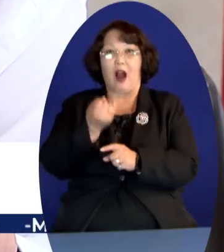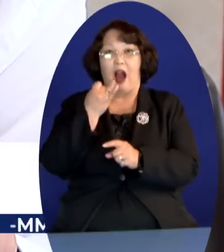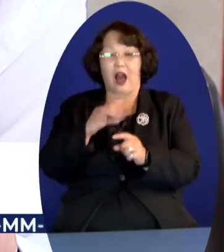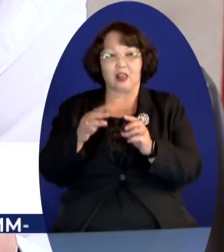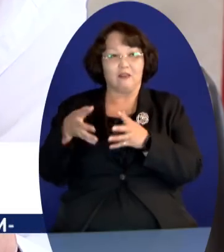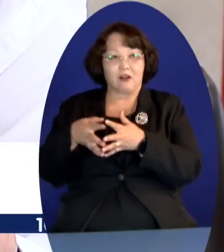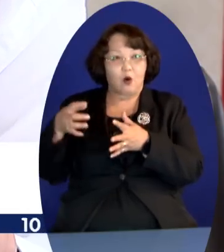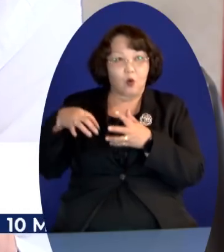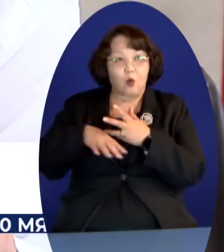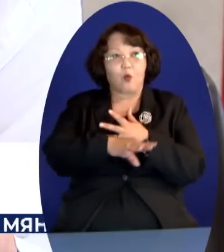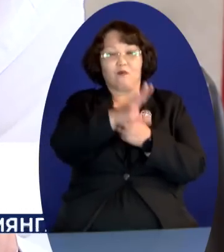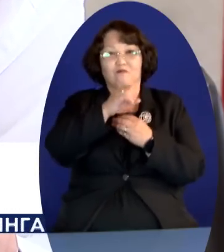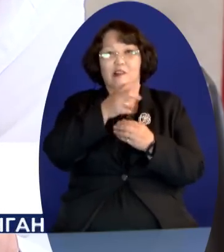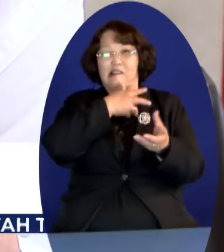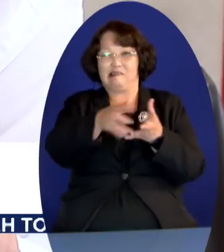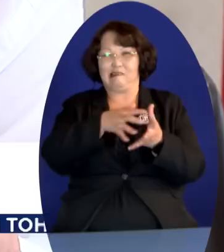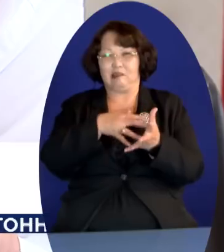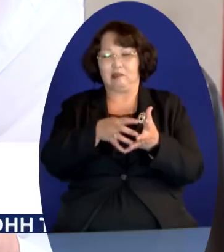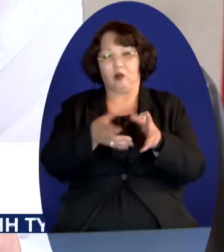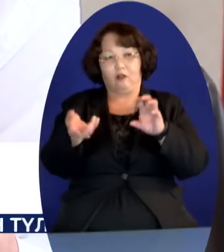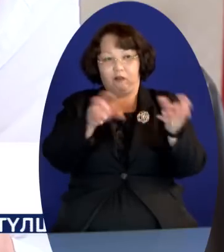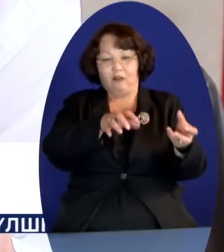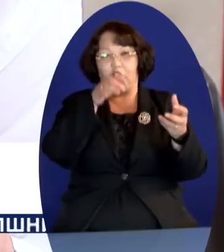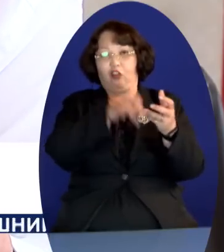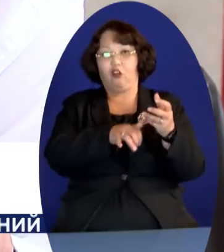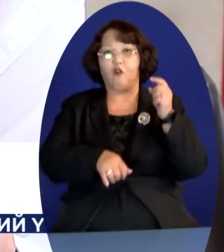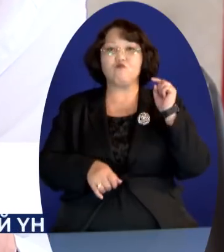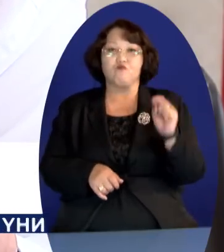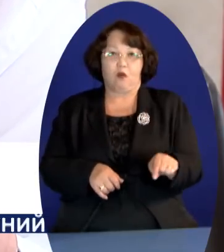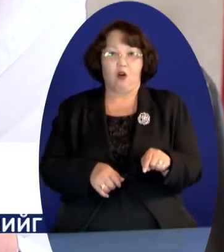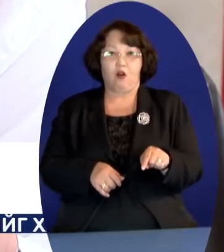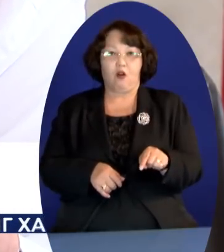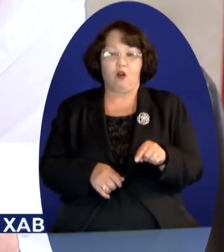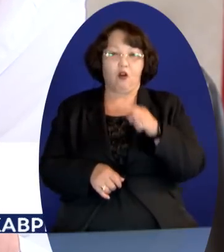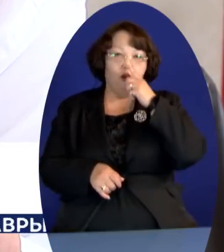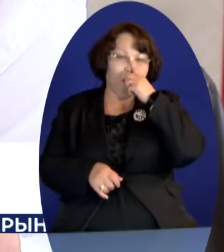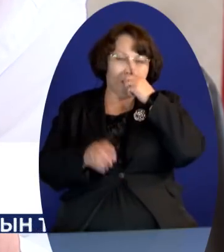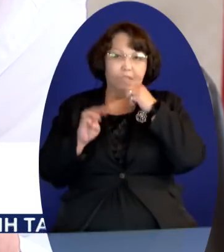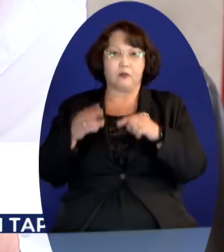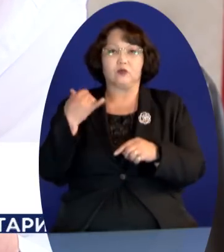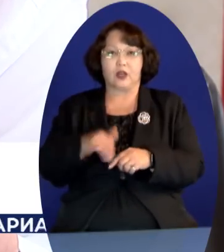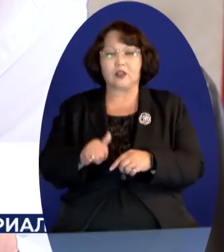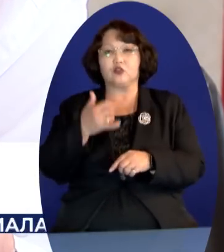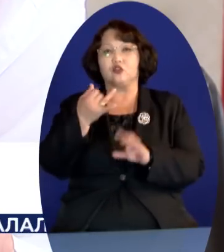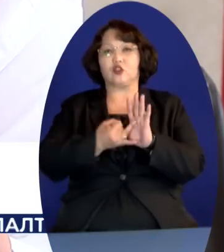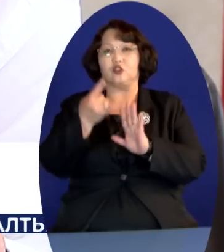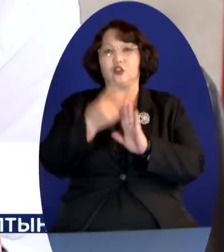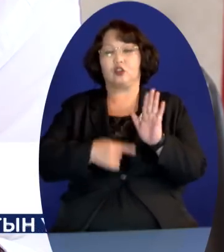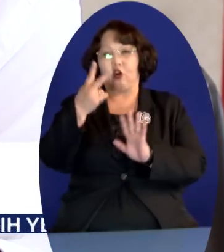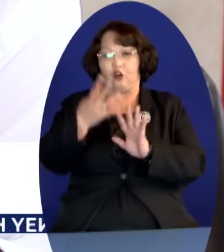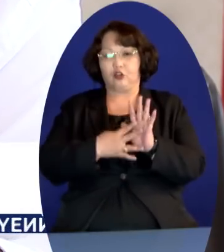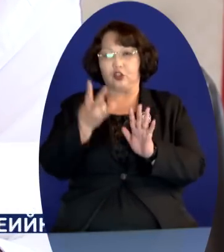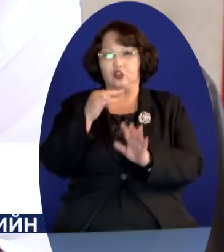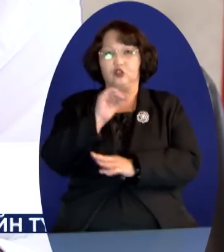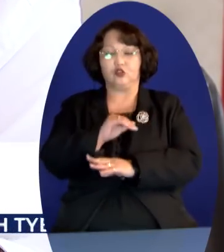айлуудын ус шүүх тоног төхөөрөмж бохирсноос болоод юм зэвтэй ус гараад байна. Тийм болохоор 7 сарын 29-ний